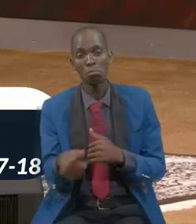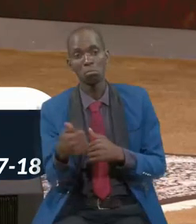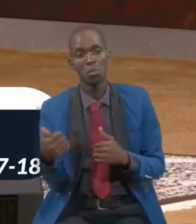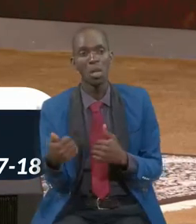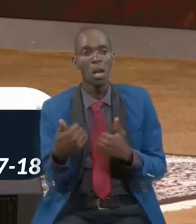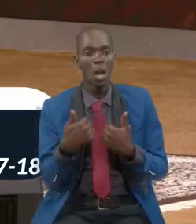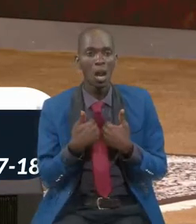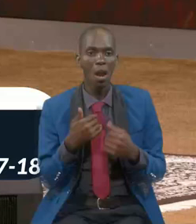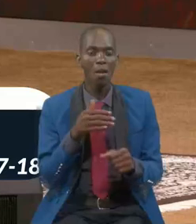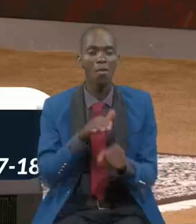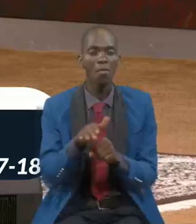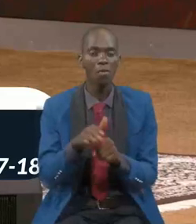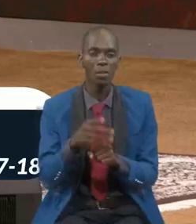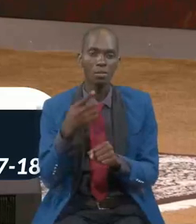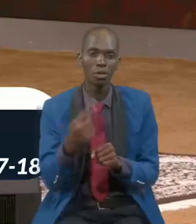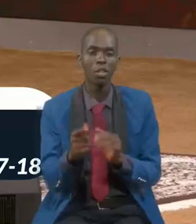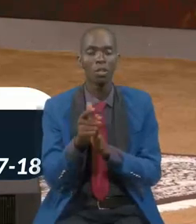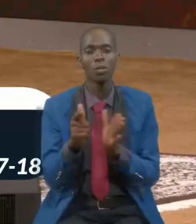les autres a accompli